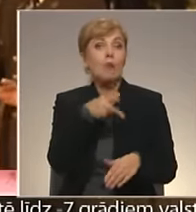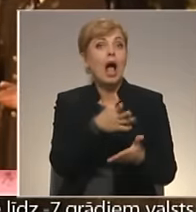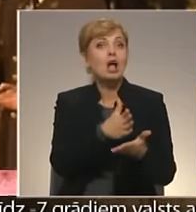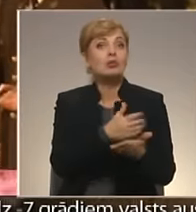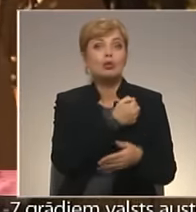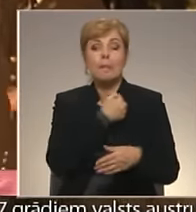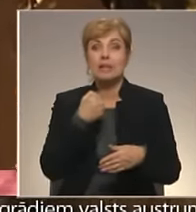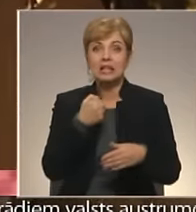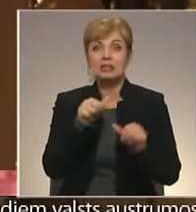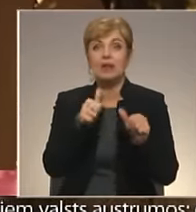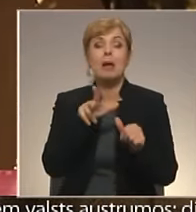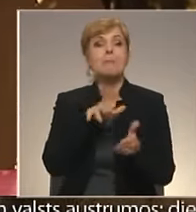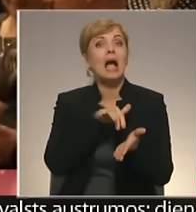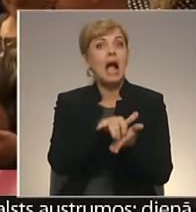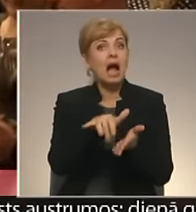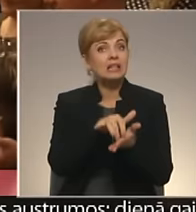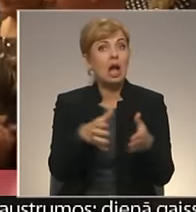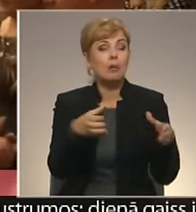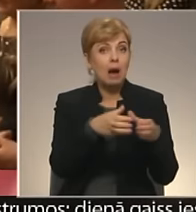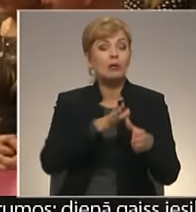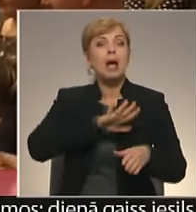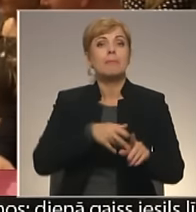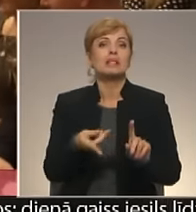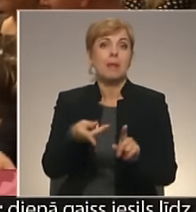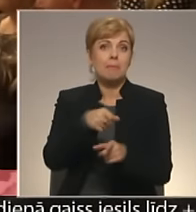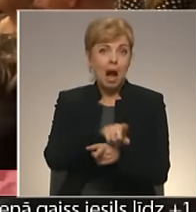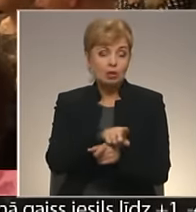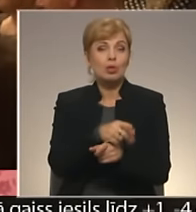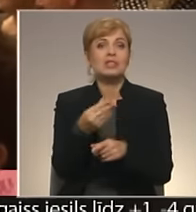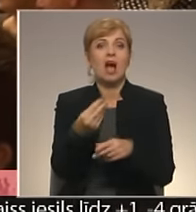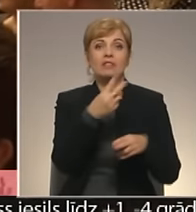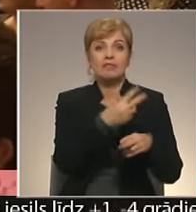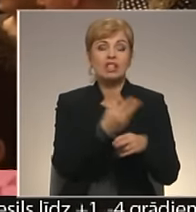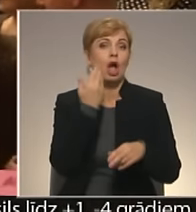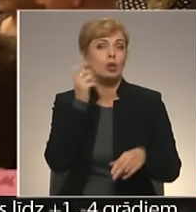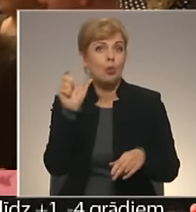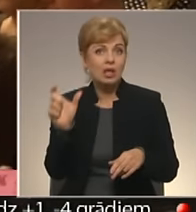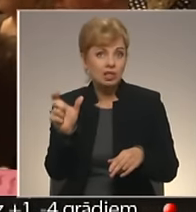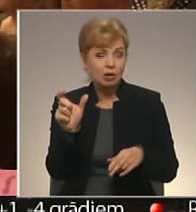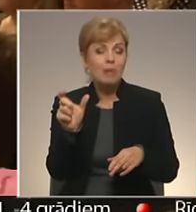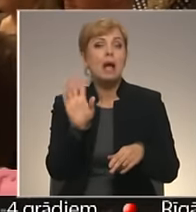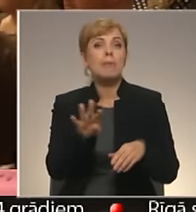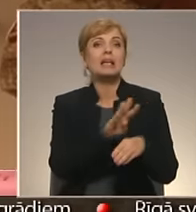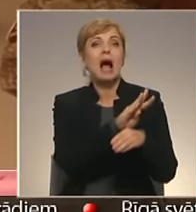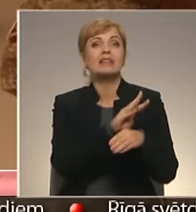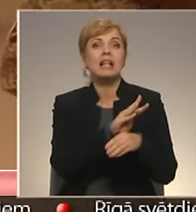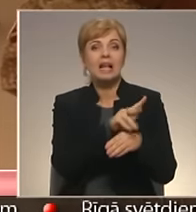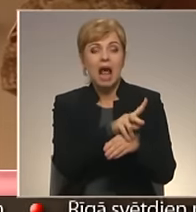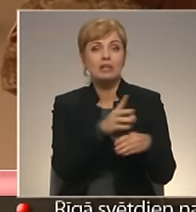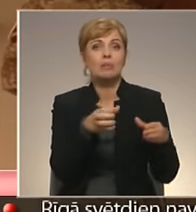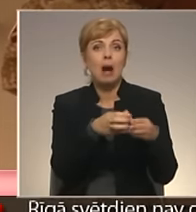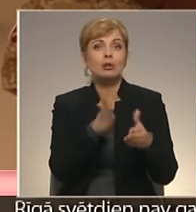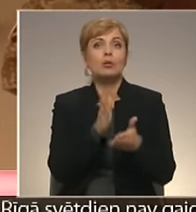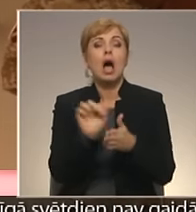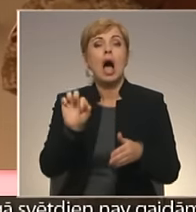militārais formējums bija kājinieku bataljons, bet pēc tam mainīja savas funkcijas un nosaukumu kļūstot par artilērijas bataljonu. Tas noticis